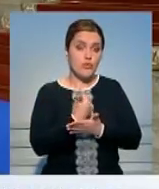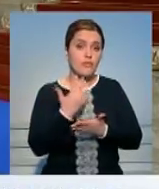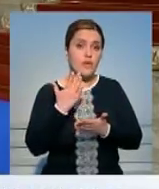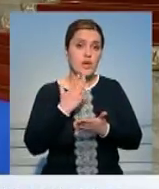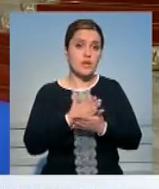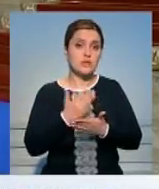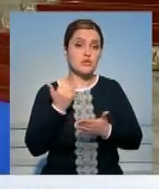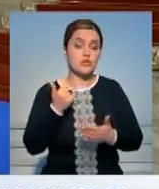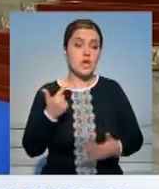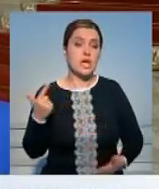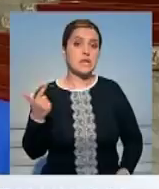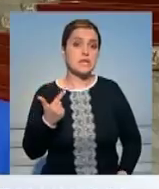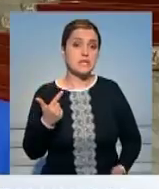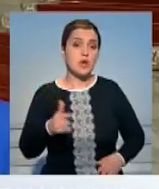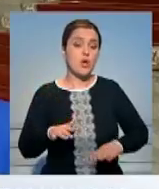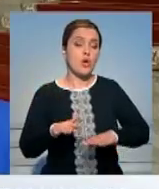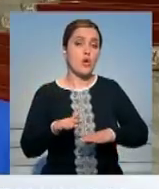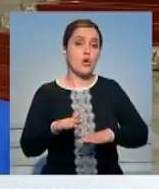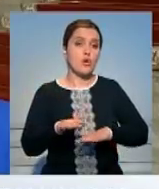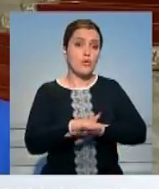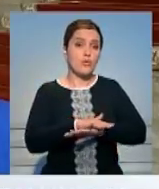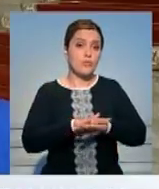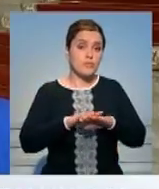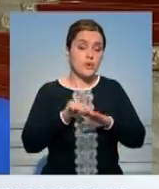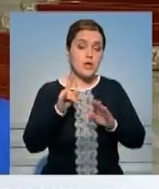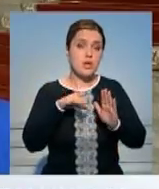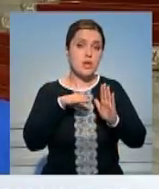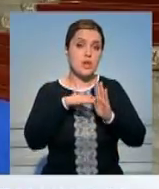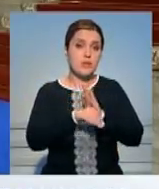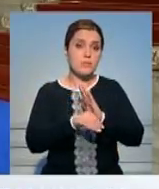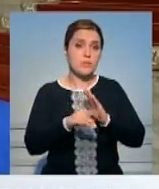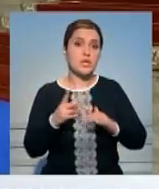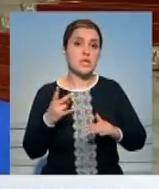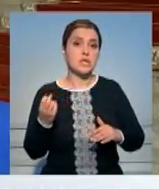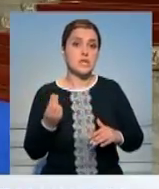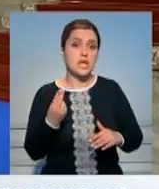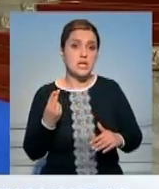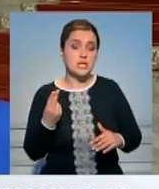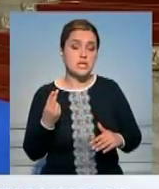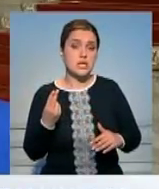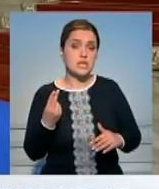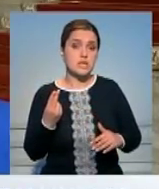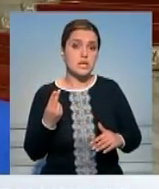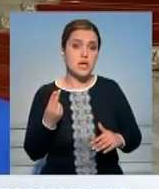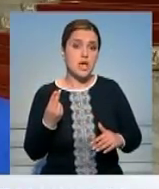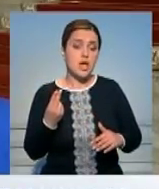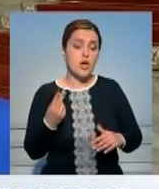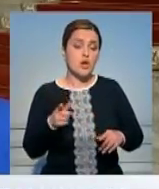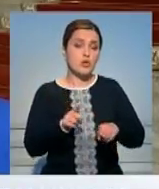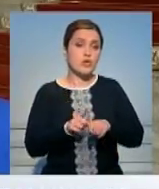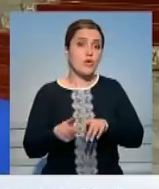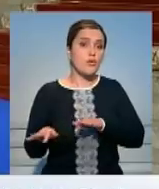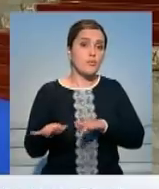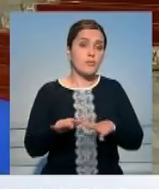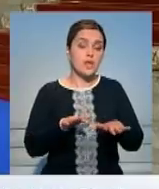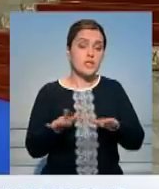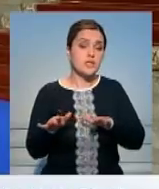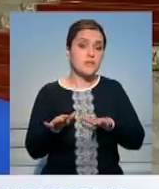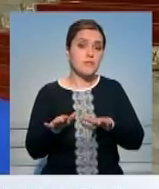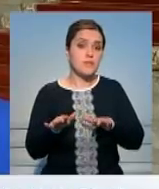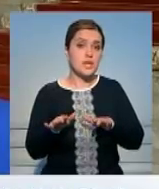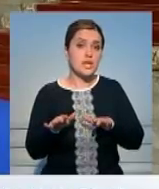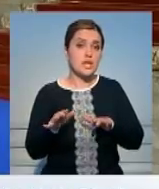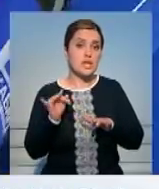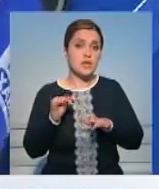институты гражданского общества, к которым относятся и национальный превентивный механизм, и